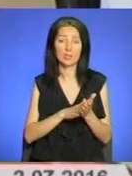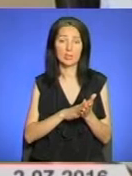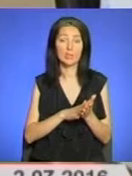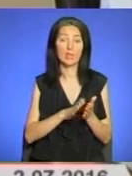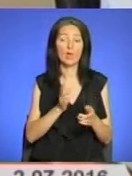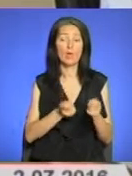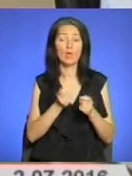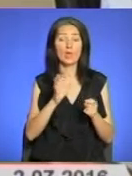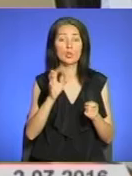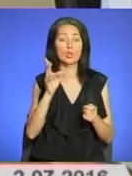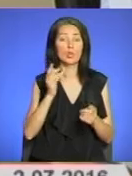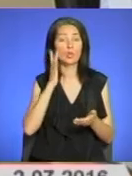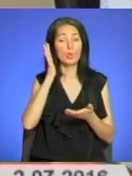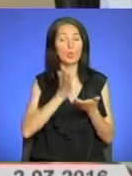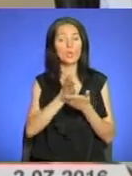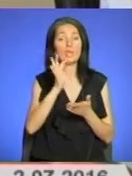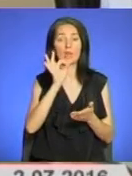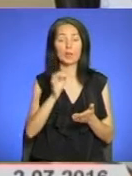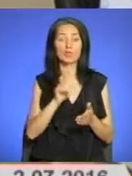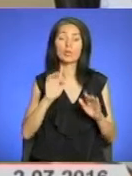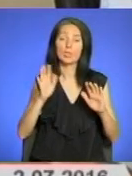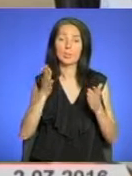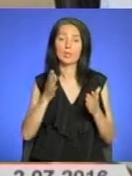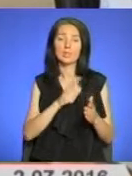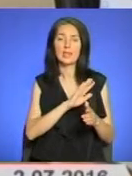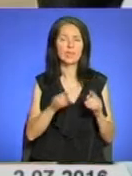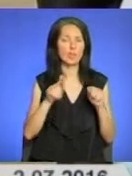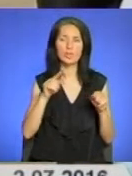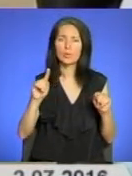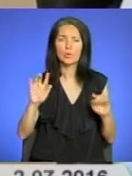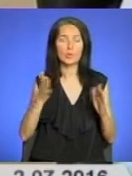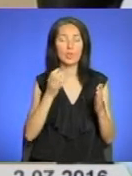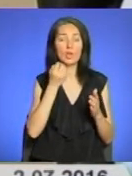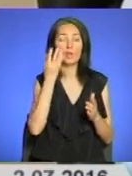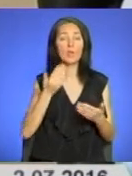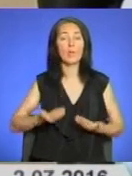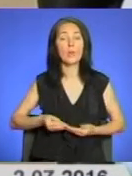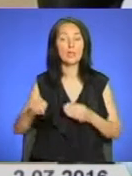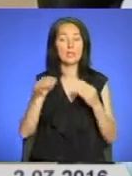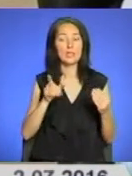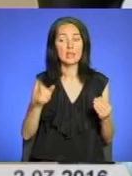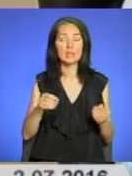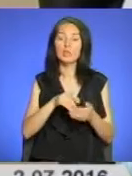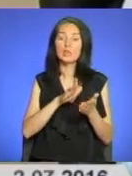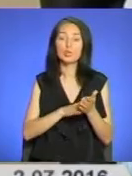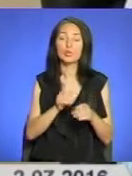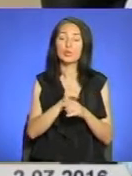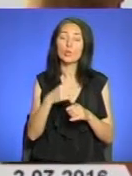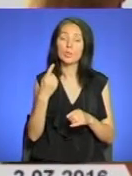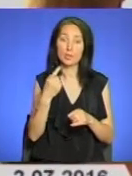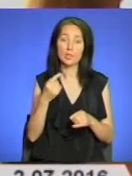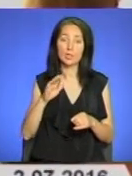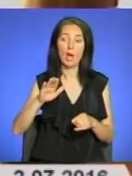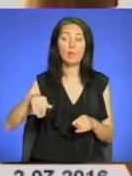В управлінні соціальної політики кажуть, що трапляються непоодинокі випадки, коли переселенці реєструються у Тернопільській області